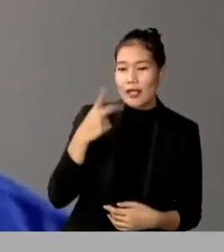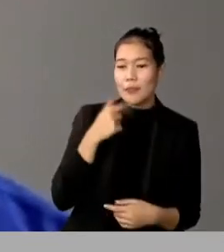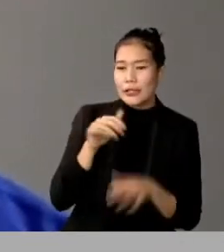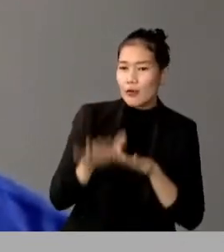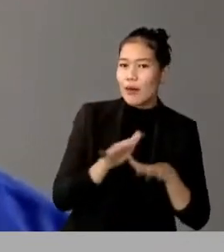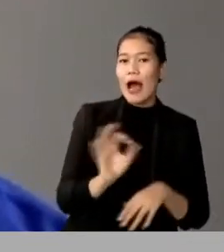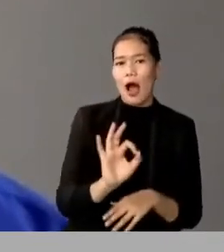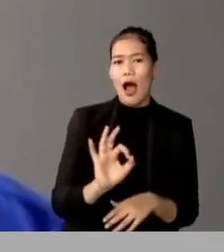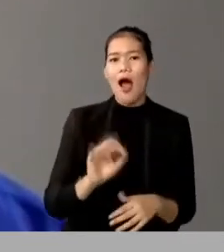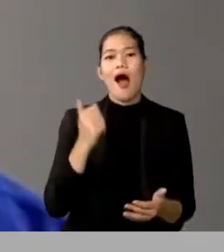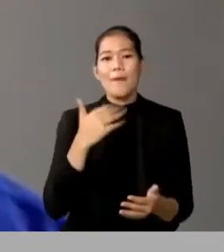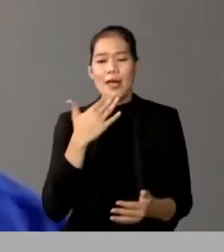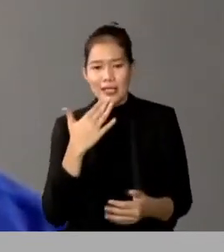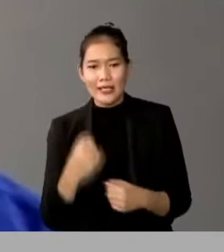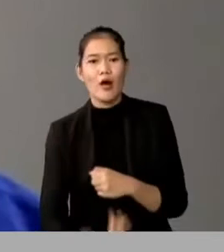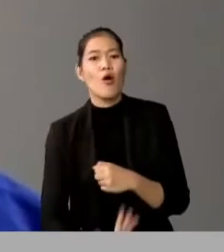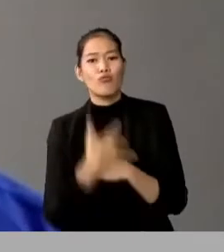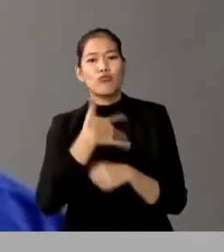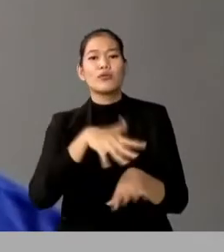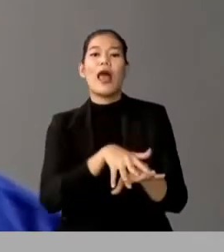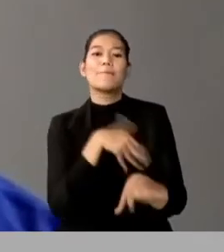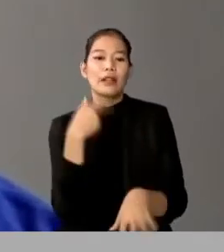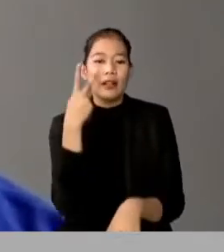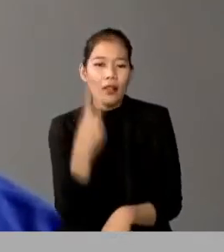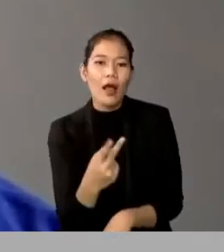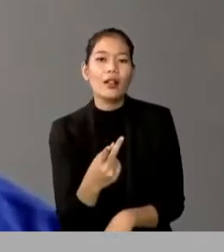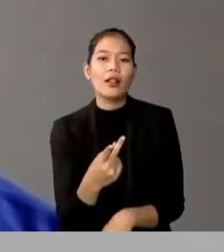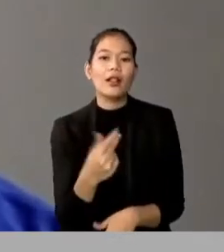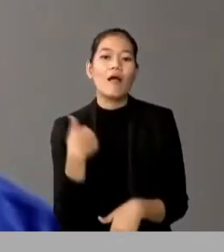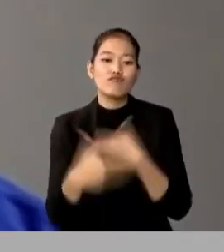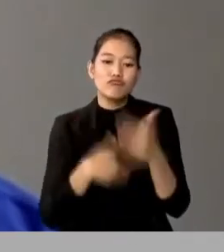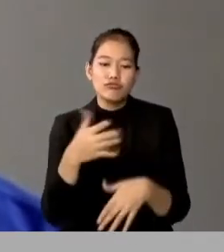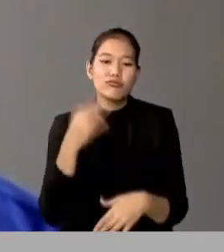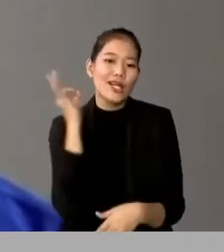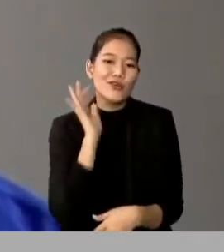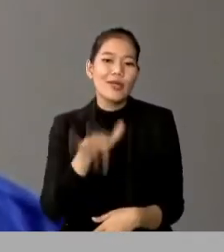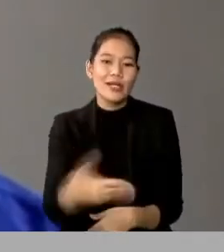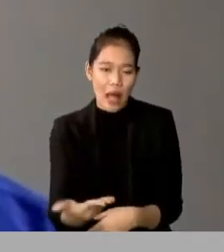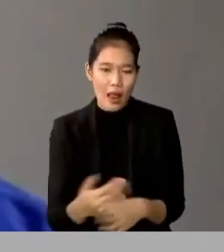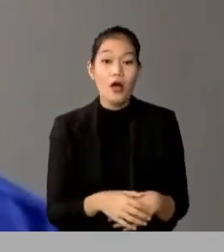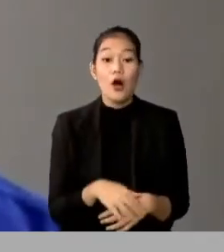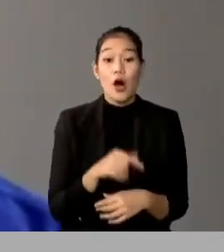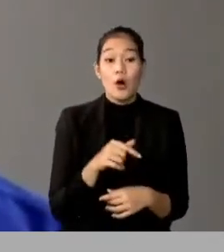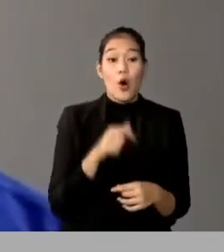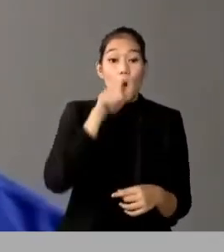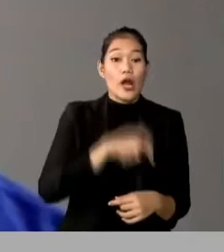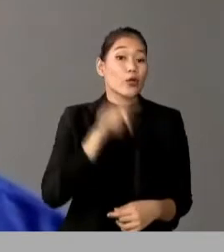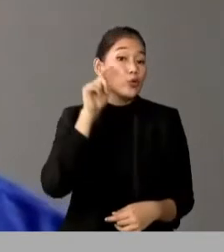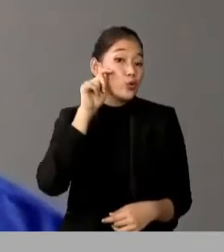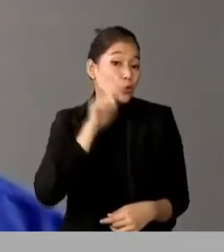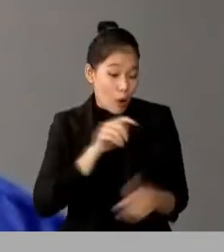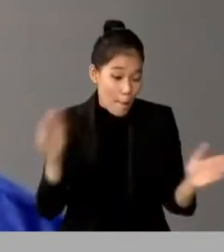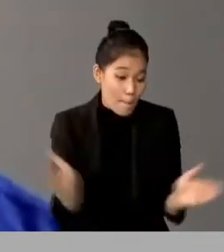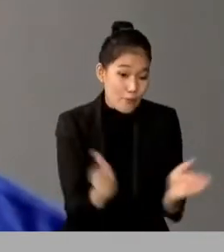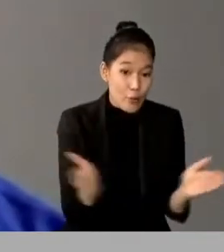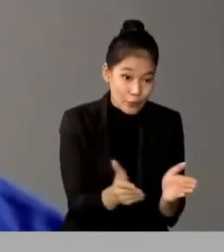kokpit akhirnya terlambat dan mereka kemudian angka kematiannya tinggi dan yang terakhir bagi mereka yang tinggal di tempat perawatan bersama tentunya